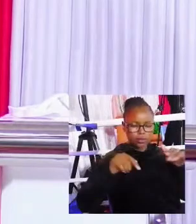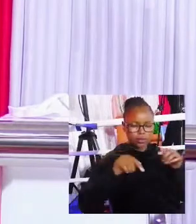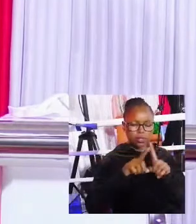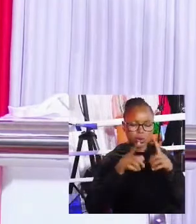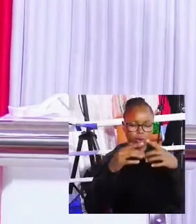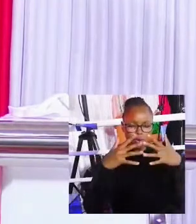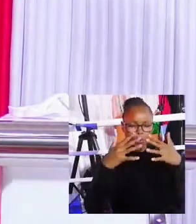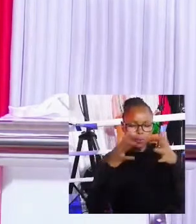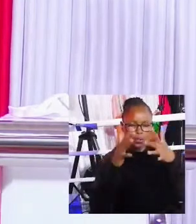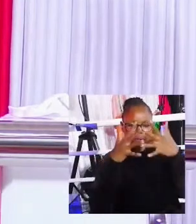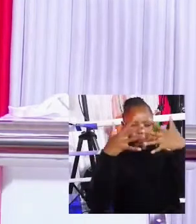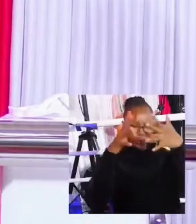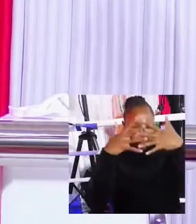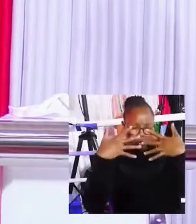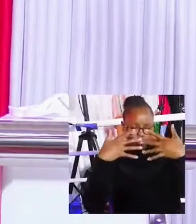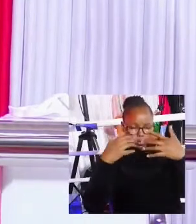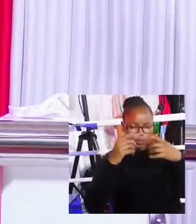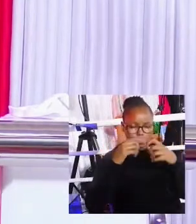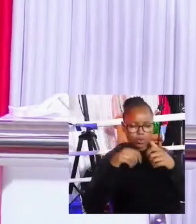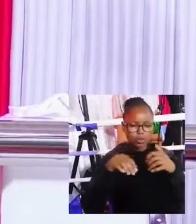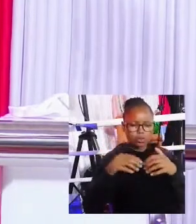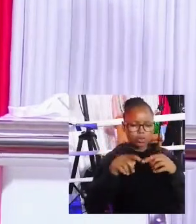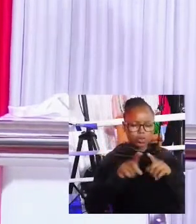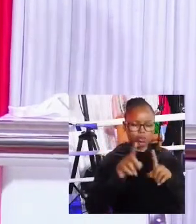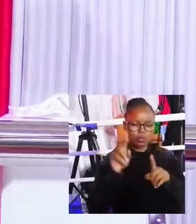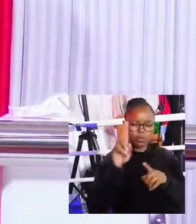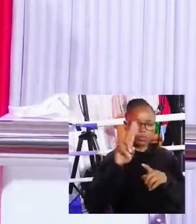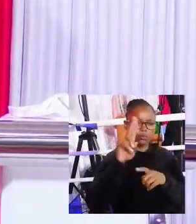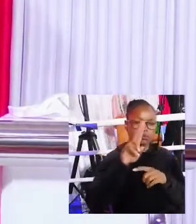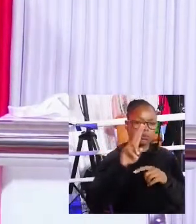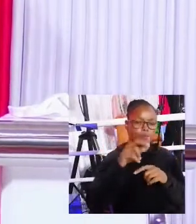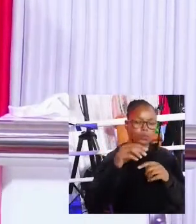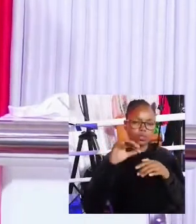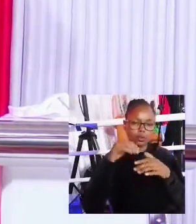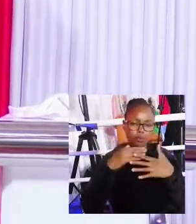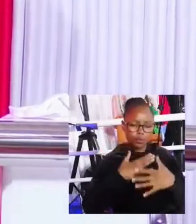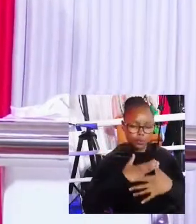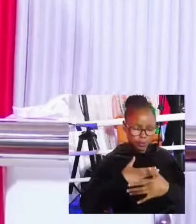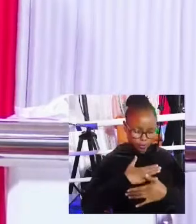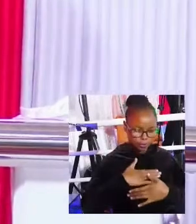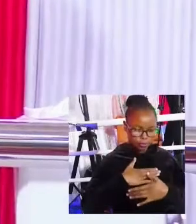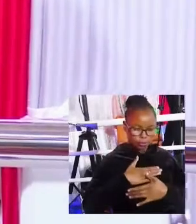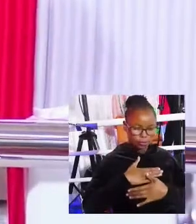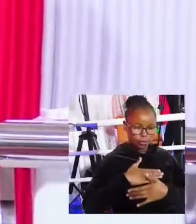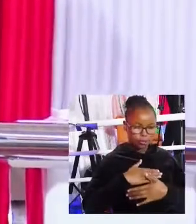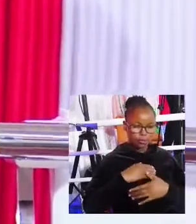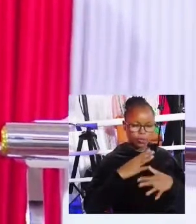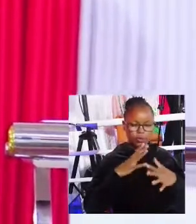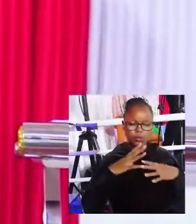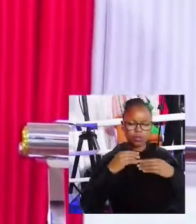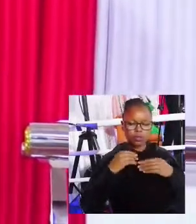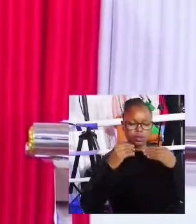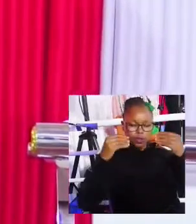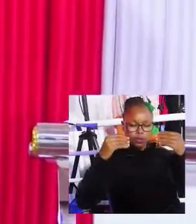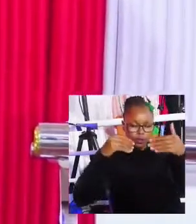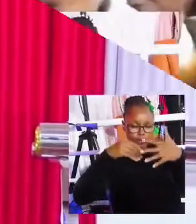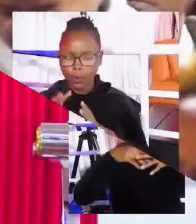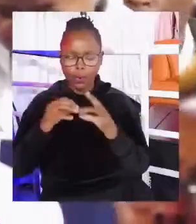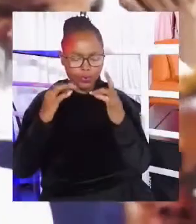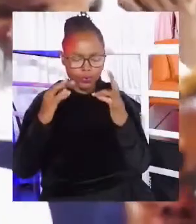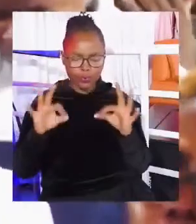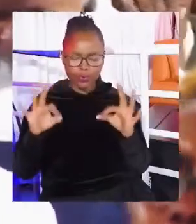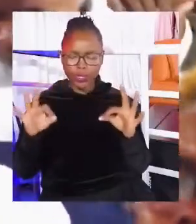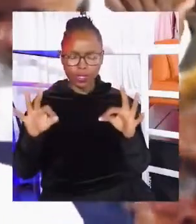matuine Ara guoko gwaku Era Ngai ndagũthaitha Njĩkĩrĩra fedha Njĩkĩrĩra